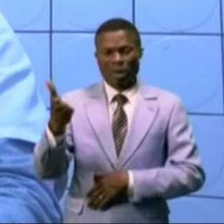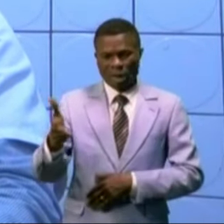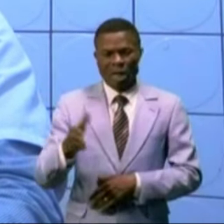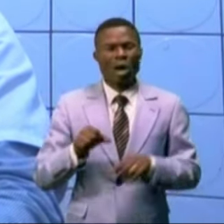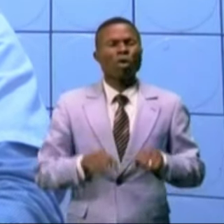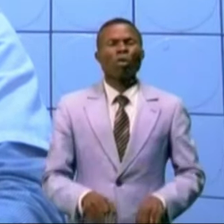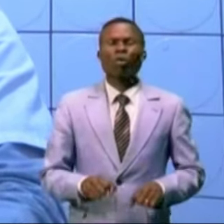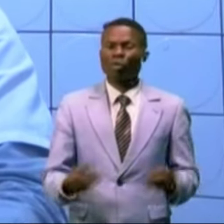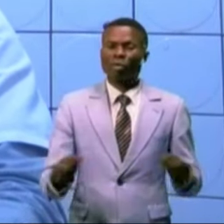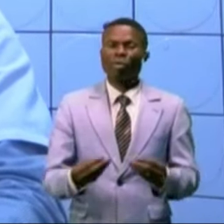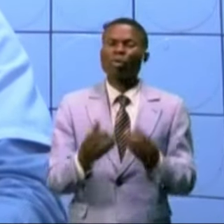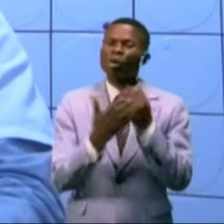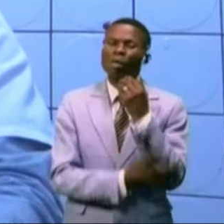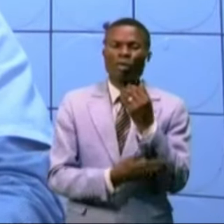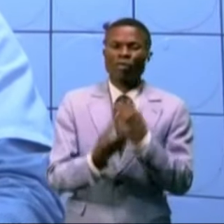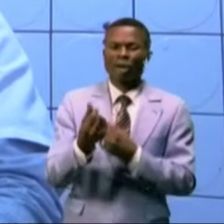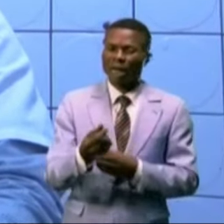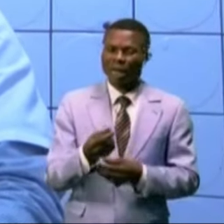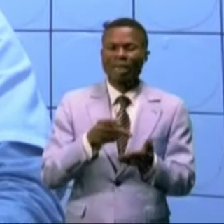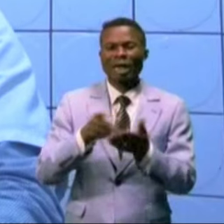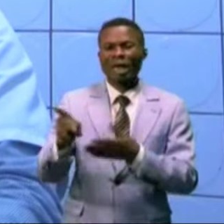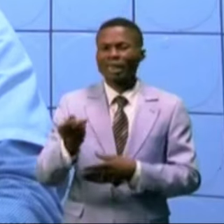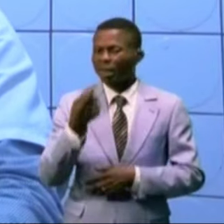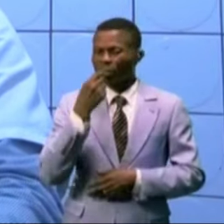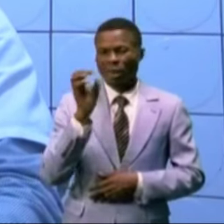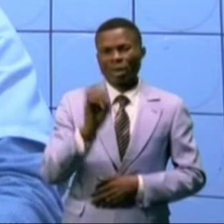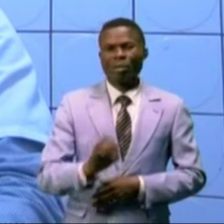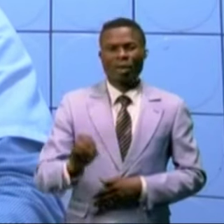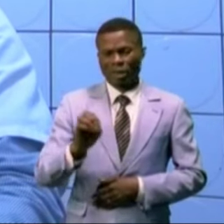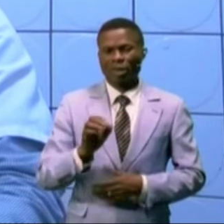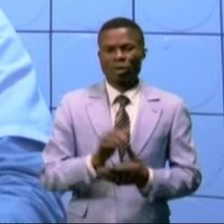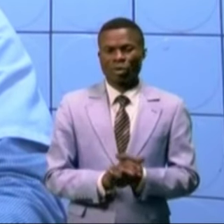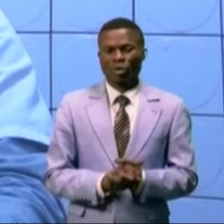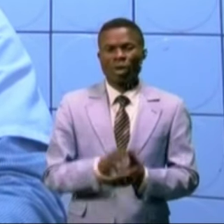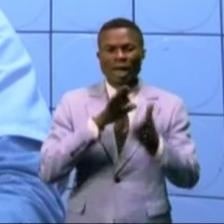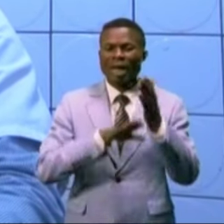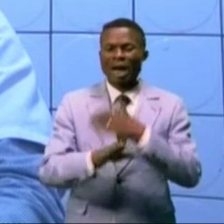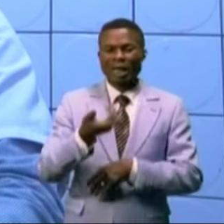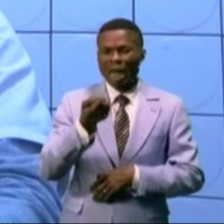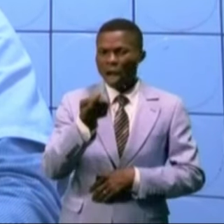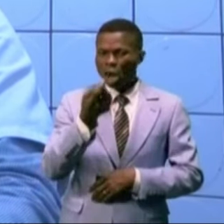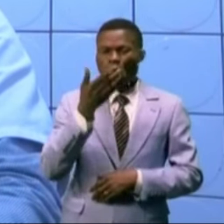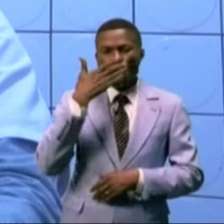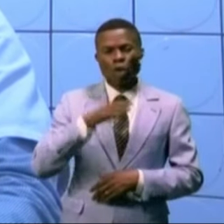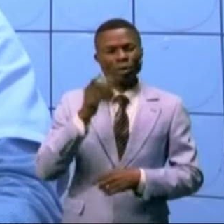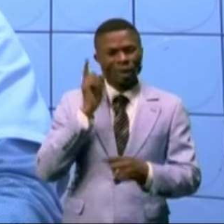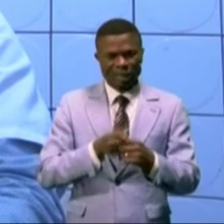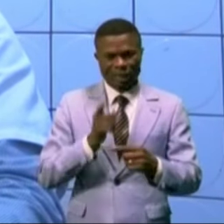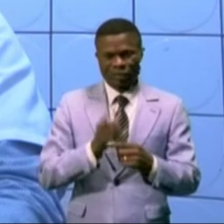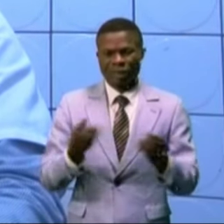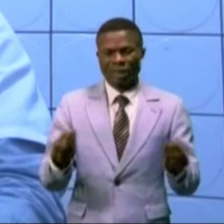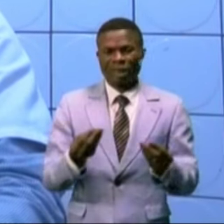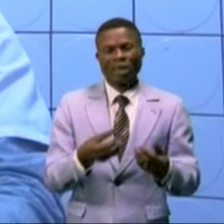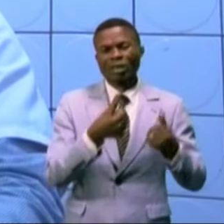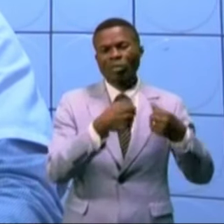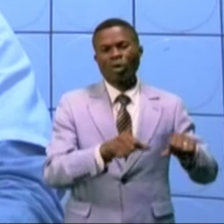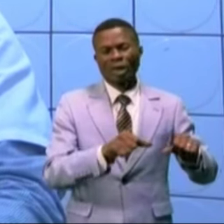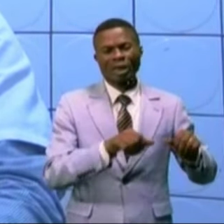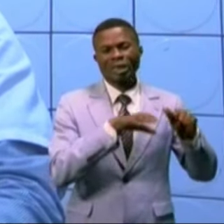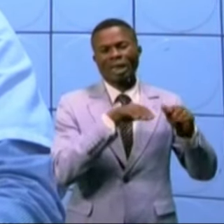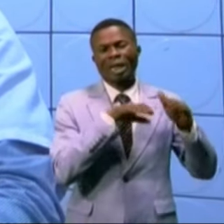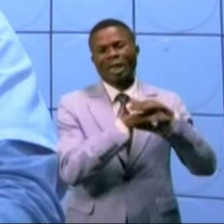c'est-à-dire occuper les hôpitaux. Et si le médecin a des matériels, des